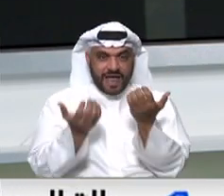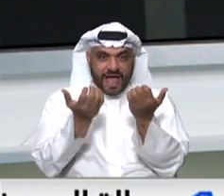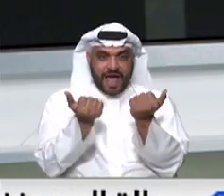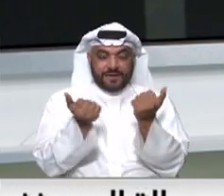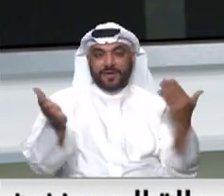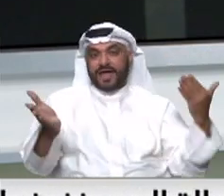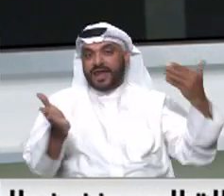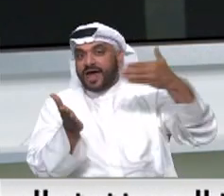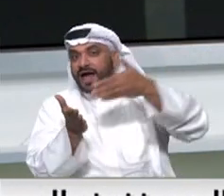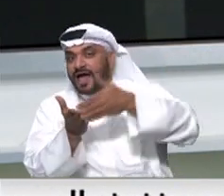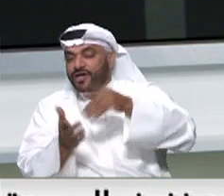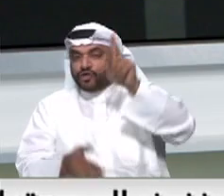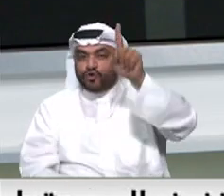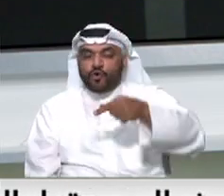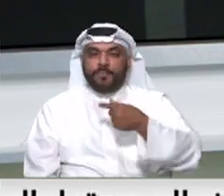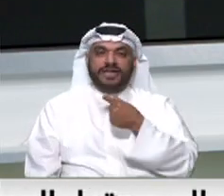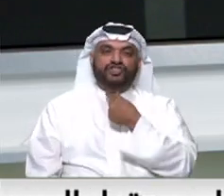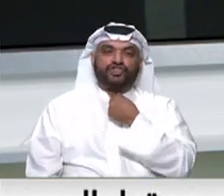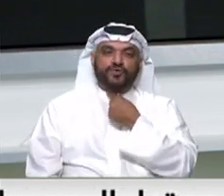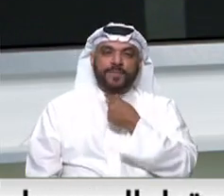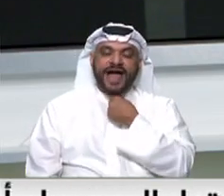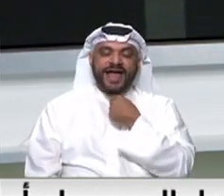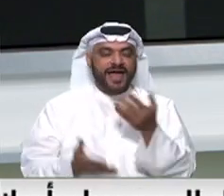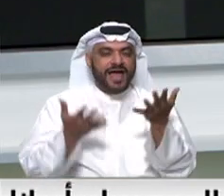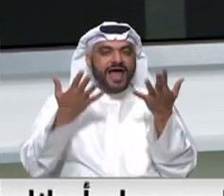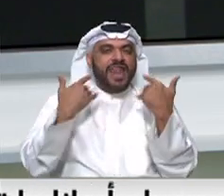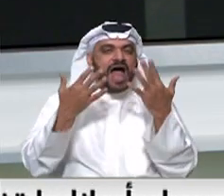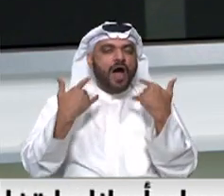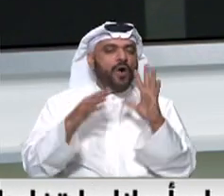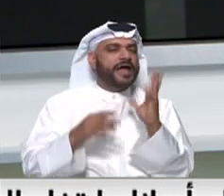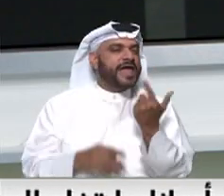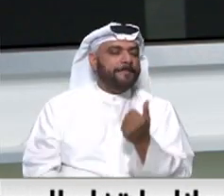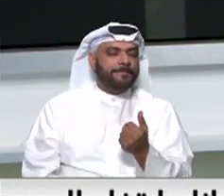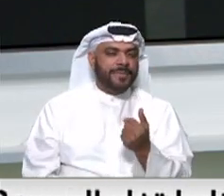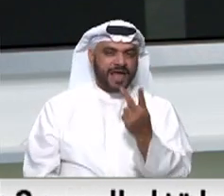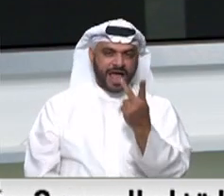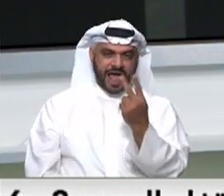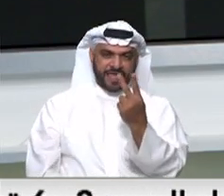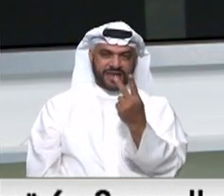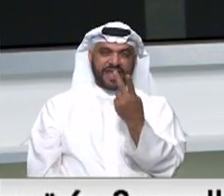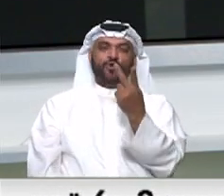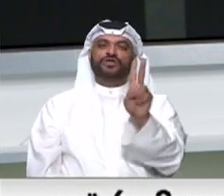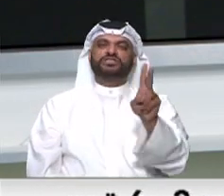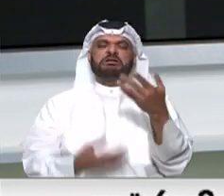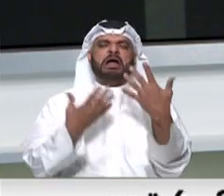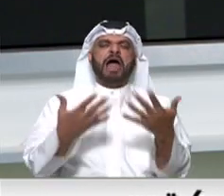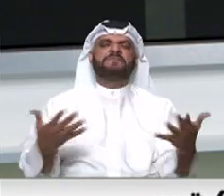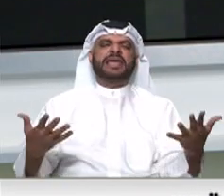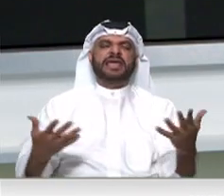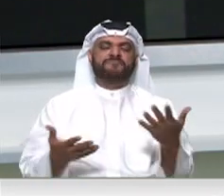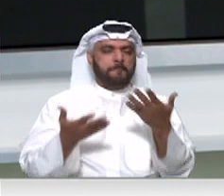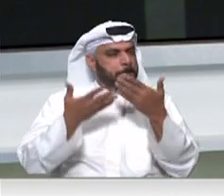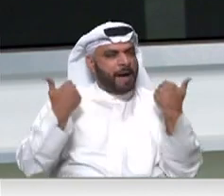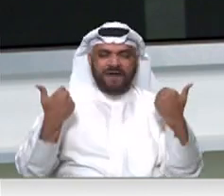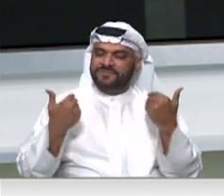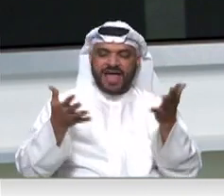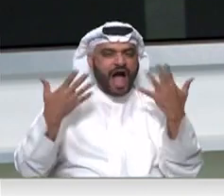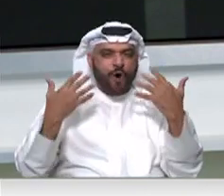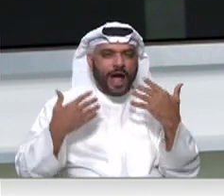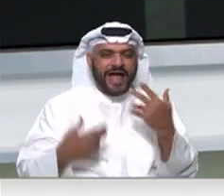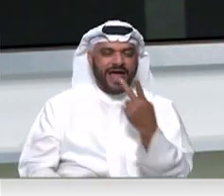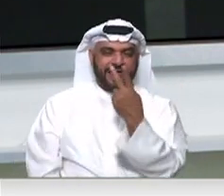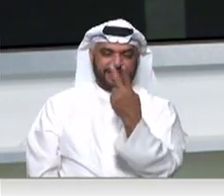يوم الجمعه ان شاء الله سرعه الرياح بشكل عام ما بين العشره الى 22 كيلو متر ساعه ودرجات الحراره العظمى